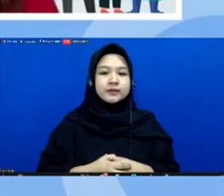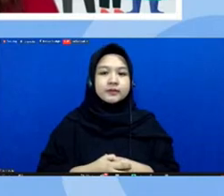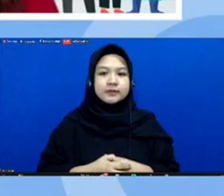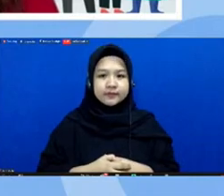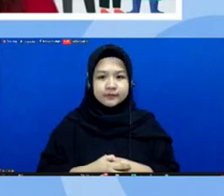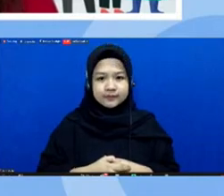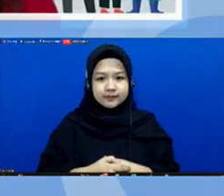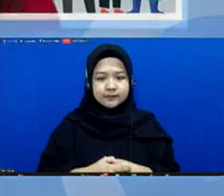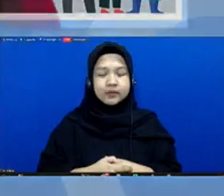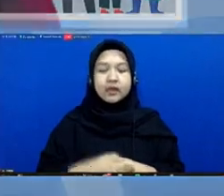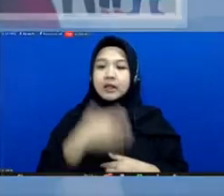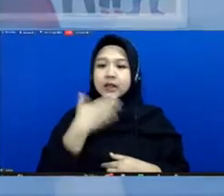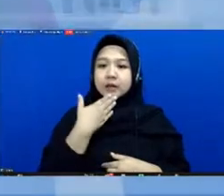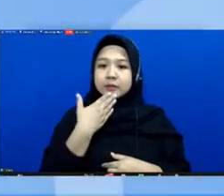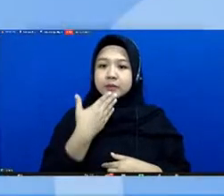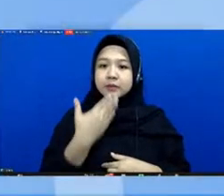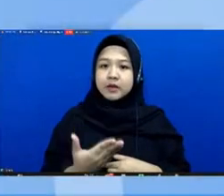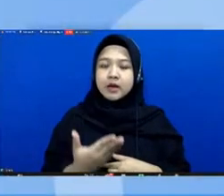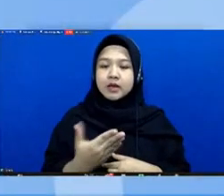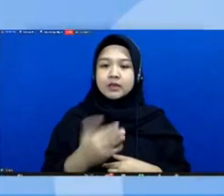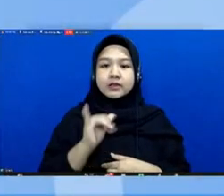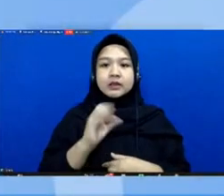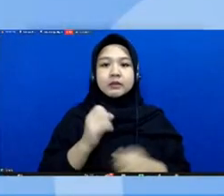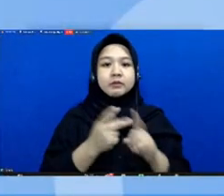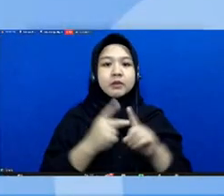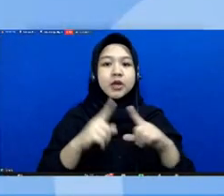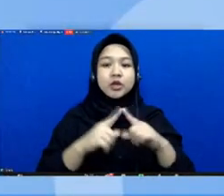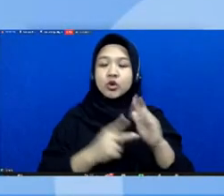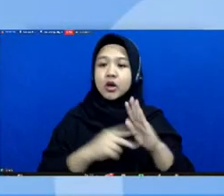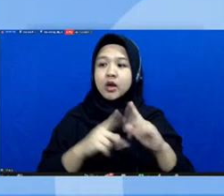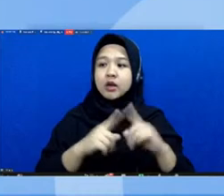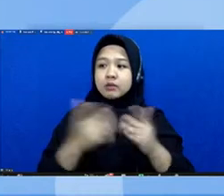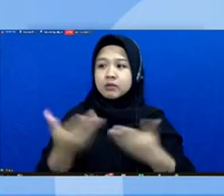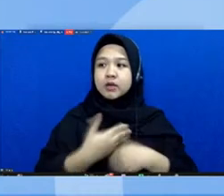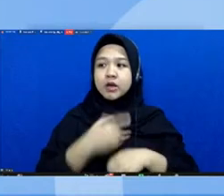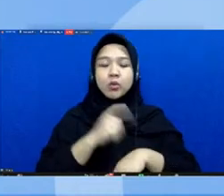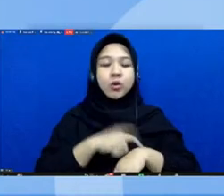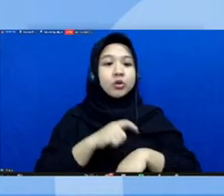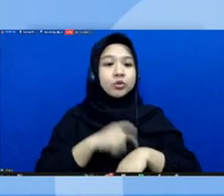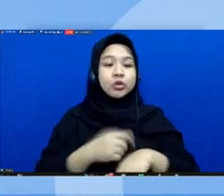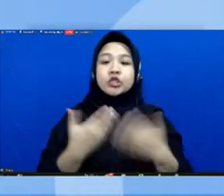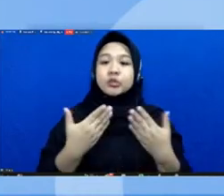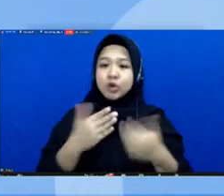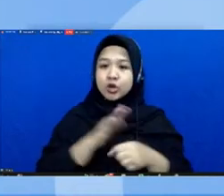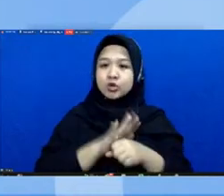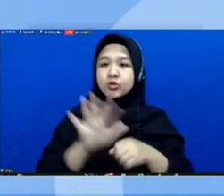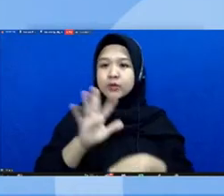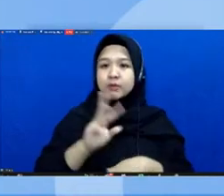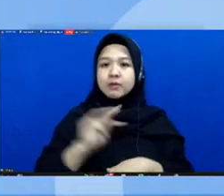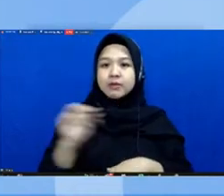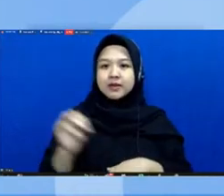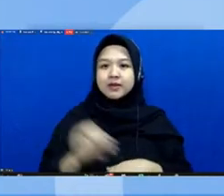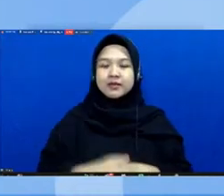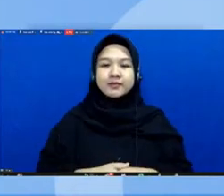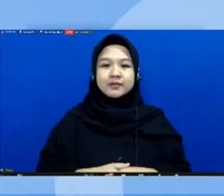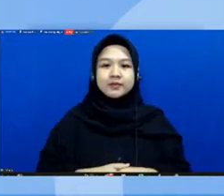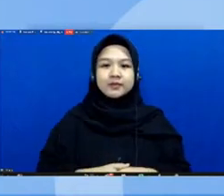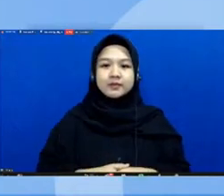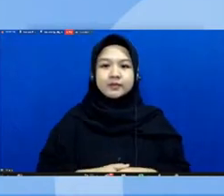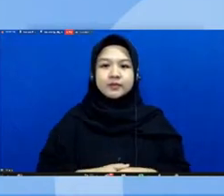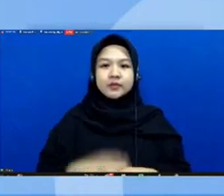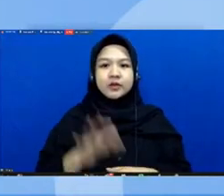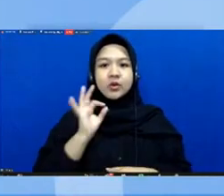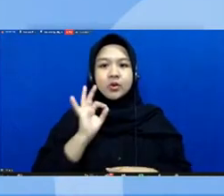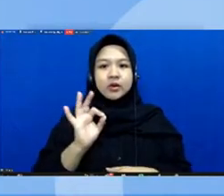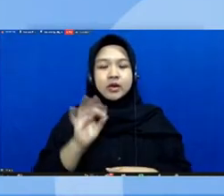Siap. Terima kasih Mbak Yohana, Margareta untuk waktunya. Semoga cukup 5 menit nih. Oke,